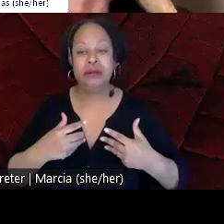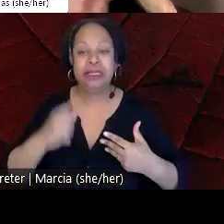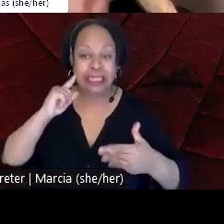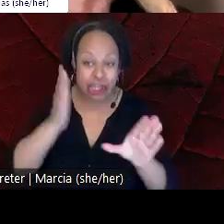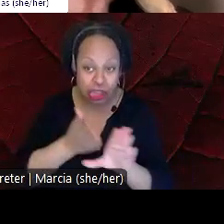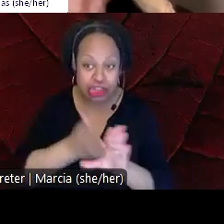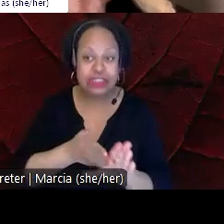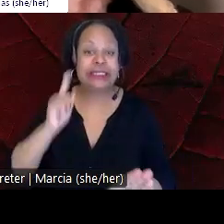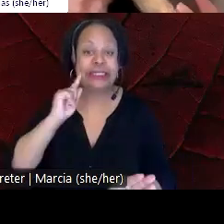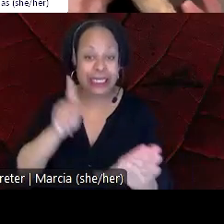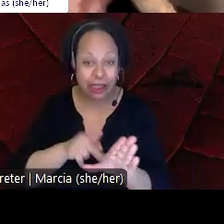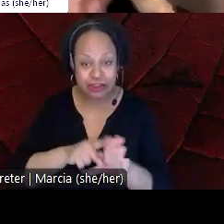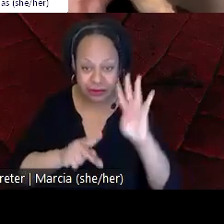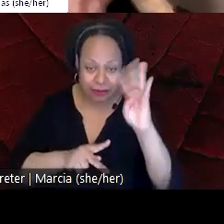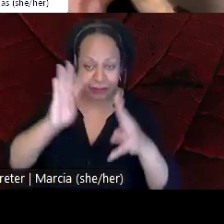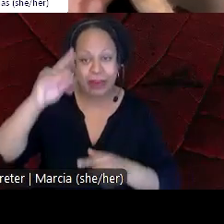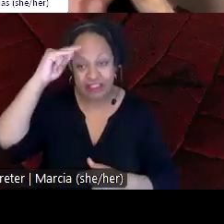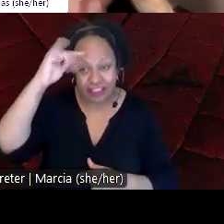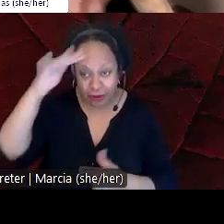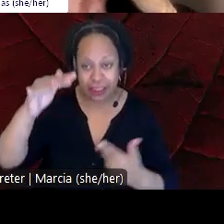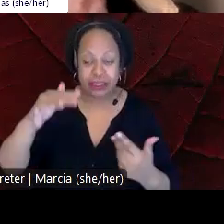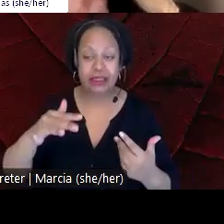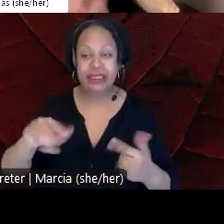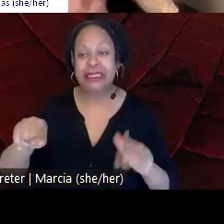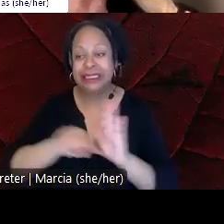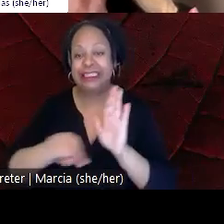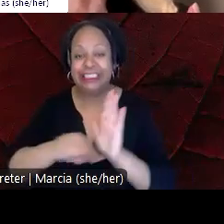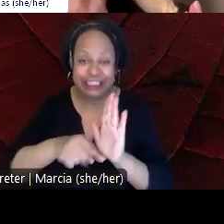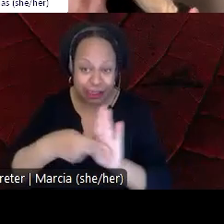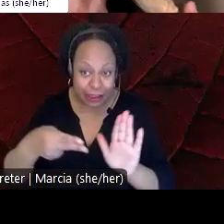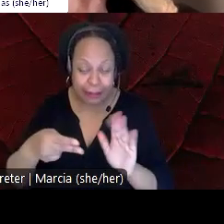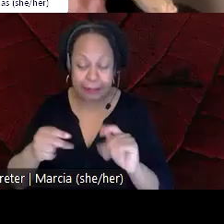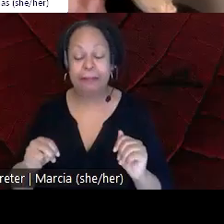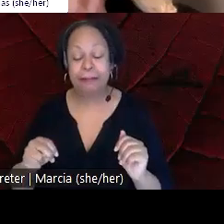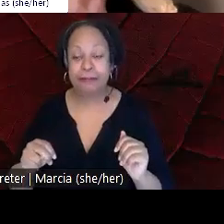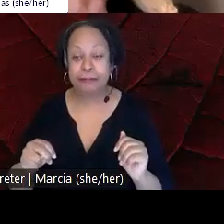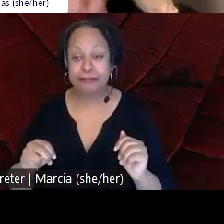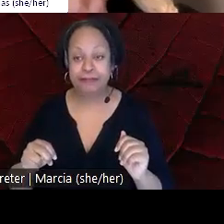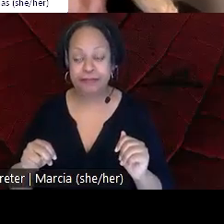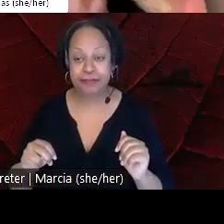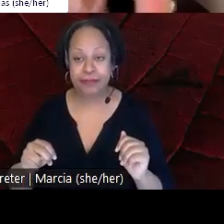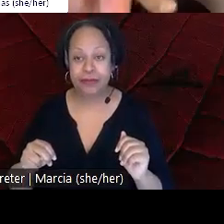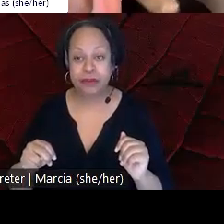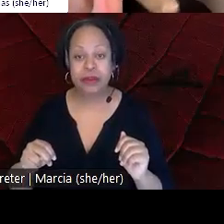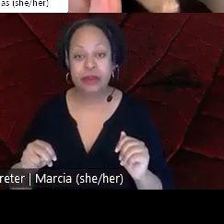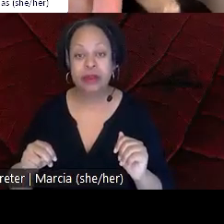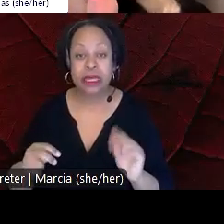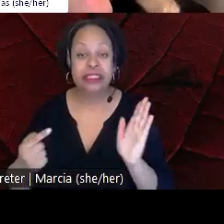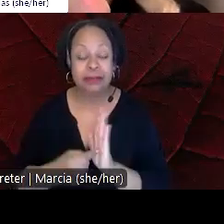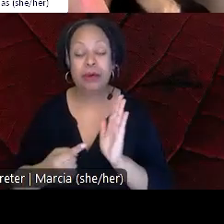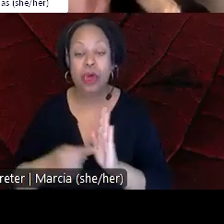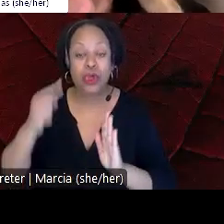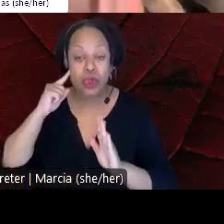Donc, par ces stéréotypes collent. Et d'autres stéréotypes qui stigmatisent, par exemple,